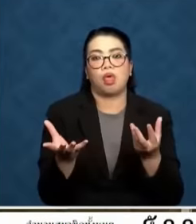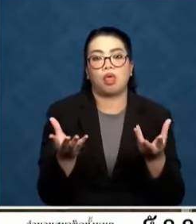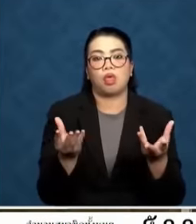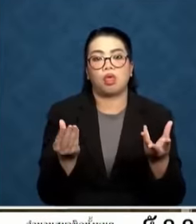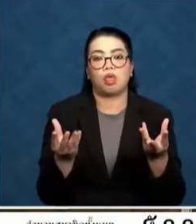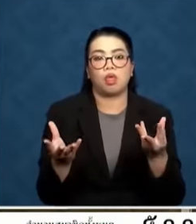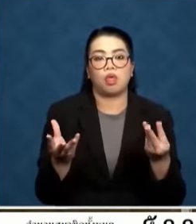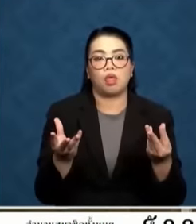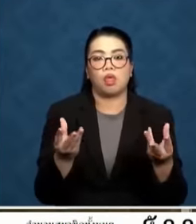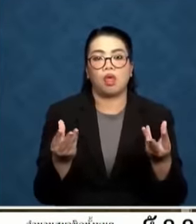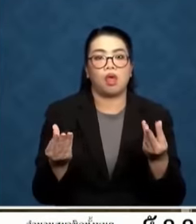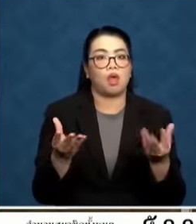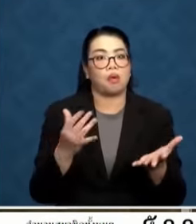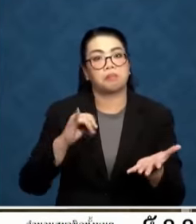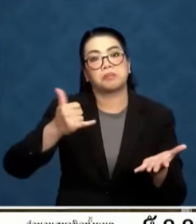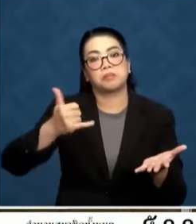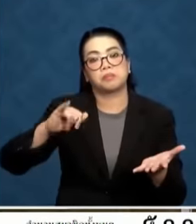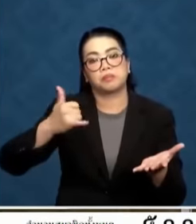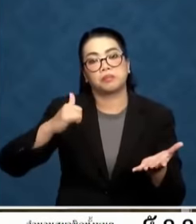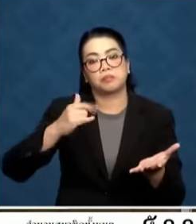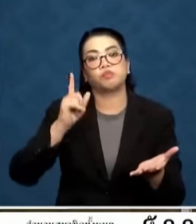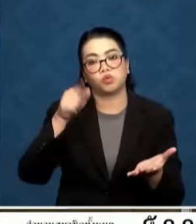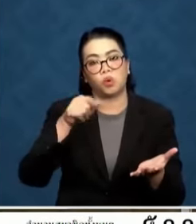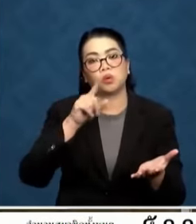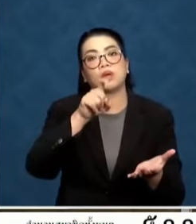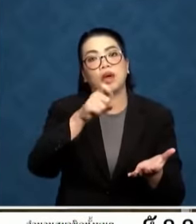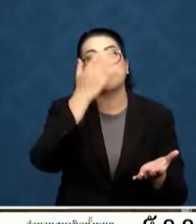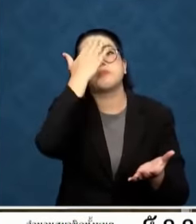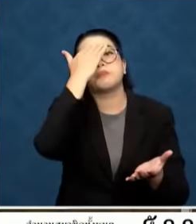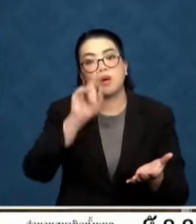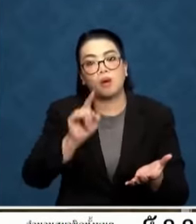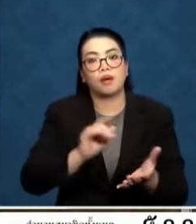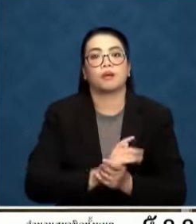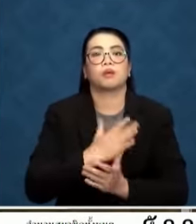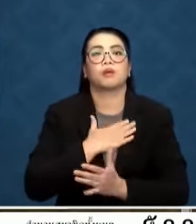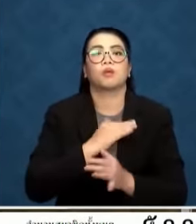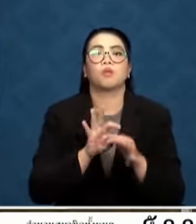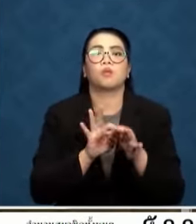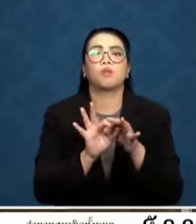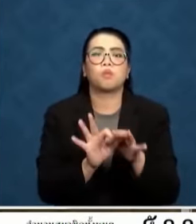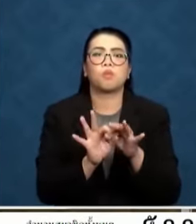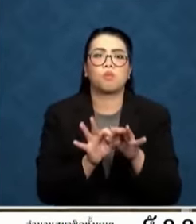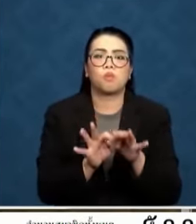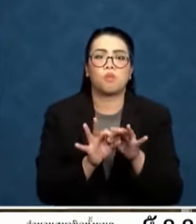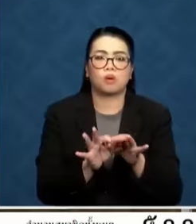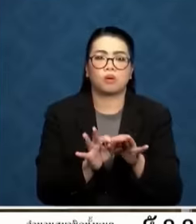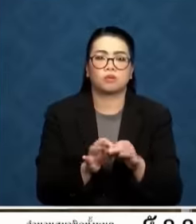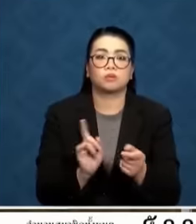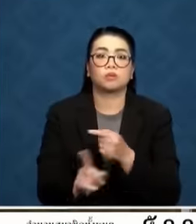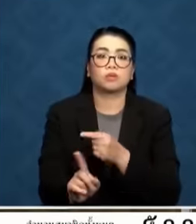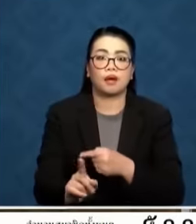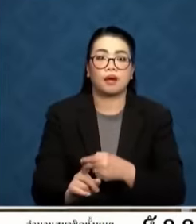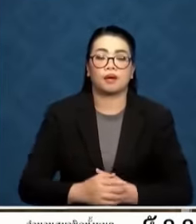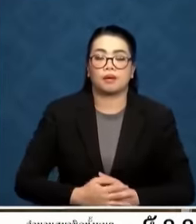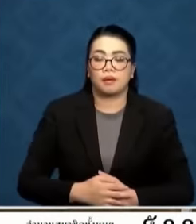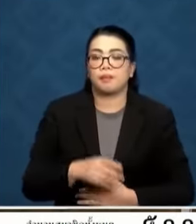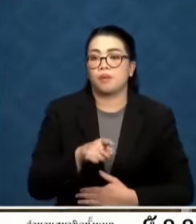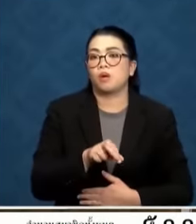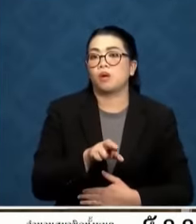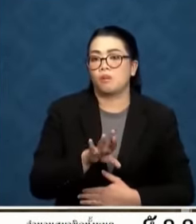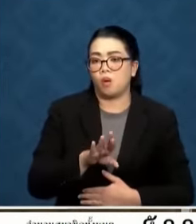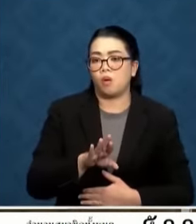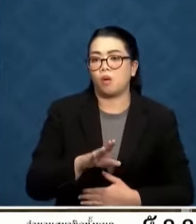แปลงและที่ต้องถามเพราะผมเป็นห่วงอย่างยิ่งว่าพระราชบัญญัติ